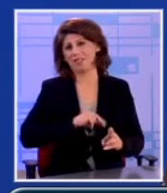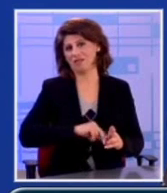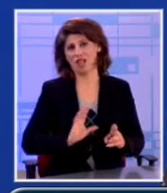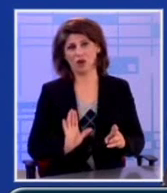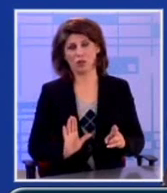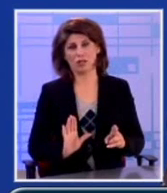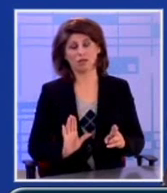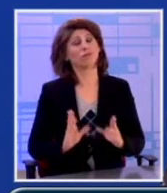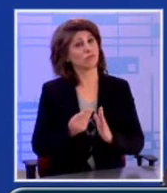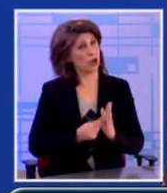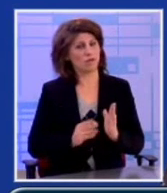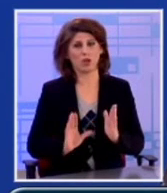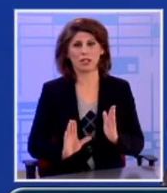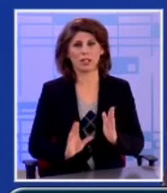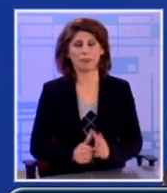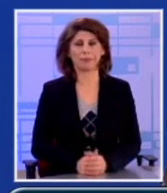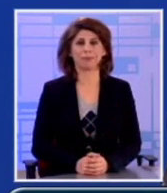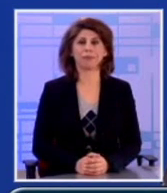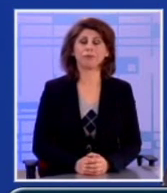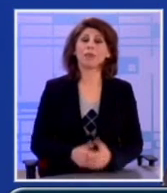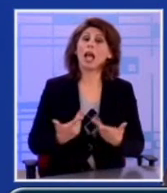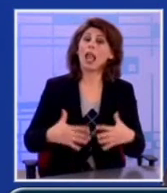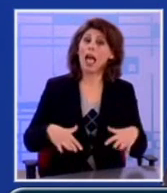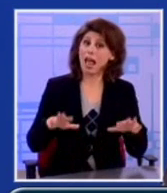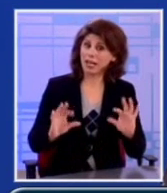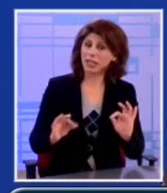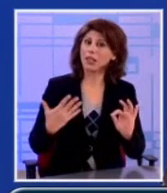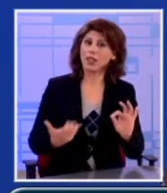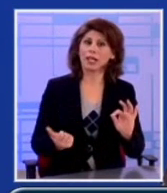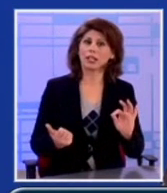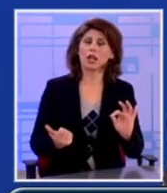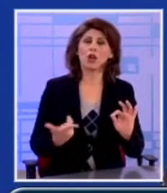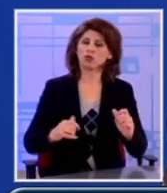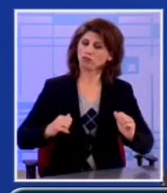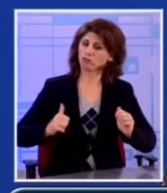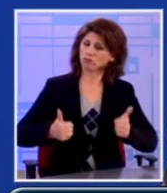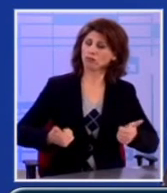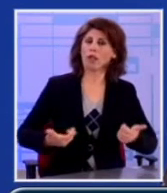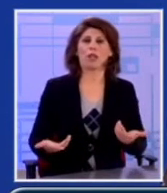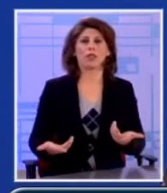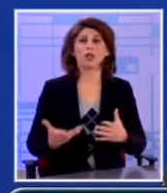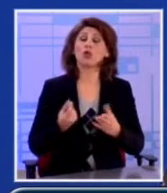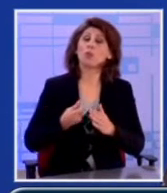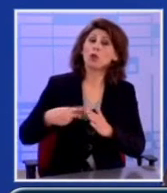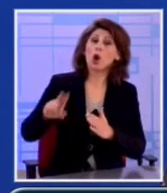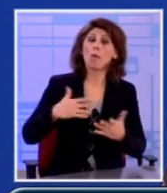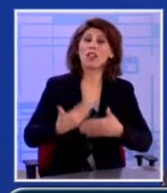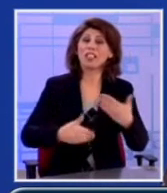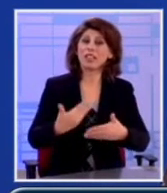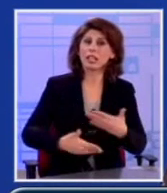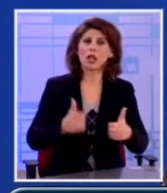συμφέρουσες πολλές φορές. Πάντως αρχή θα είναι ότι θα ενθαρρύνονται πολύ περισσότερο